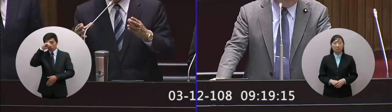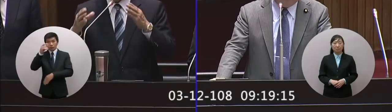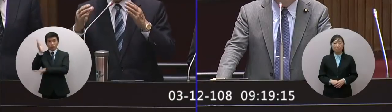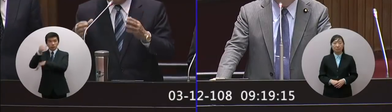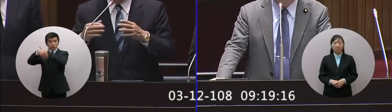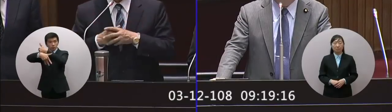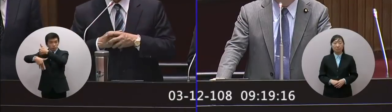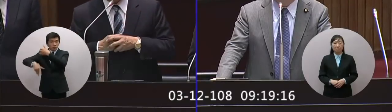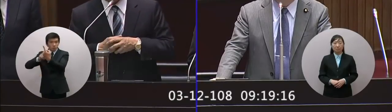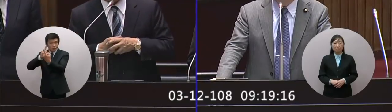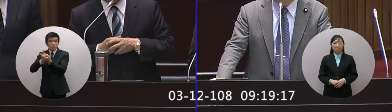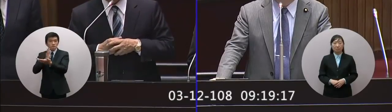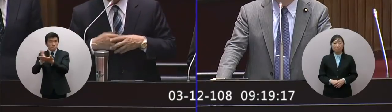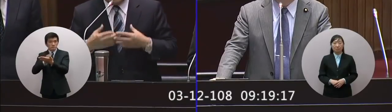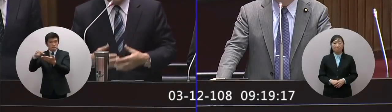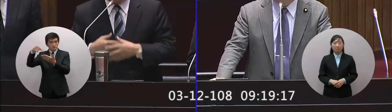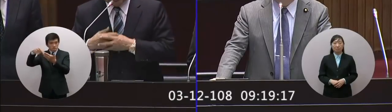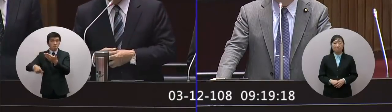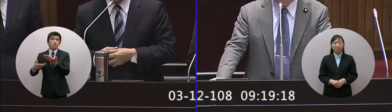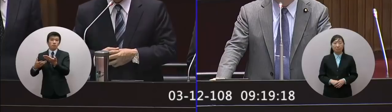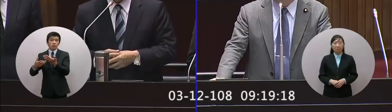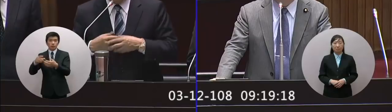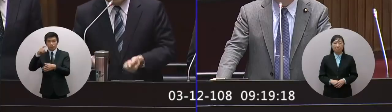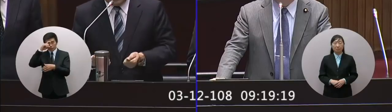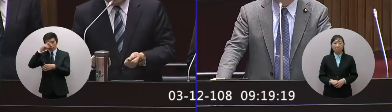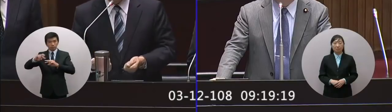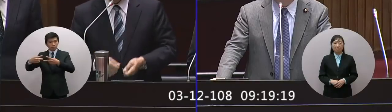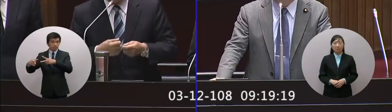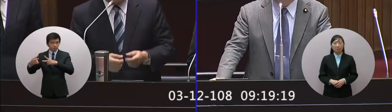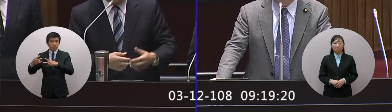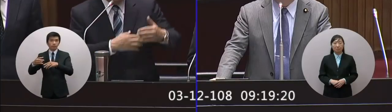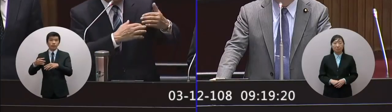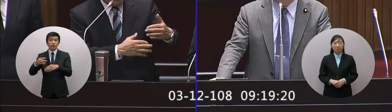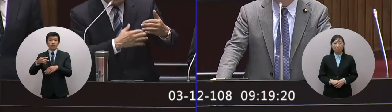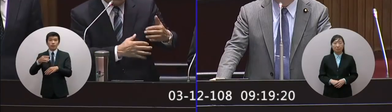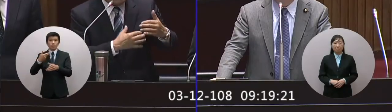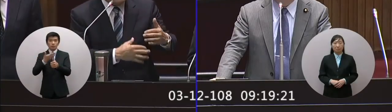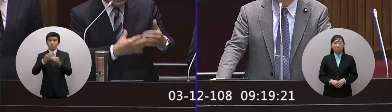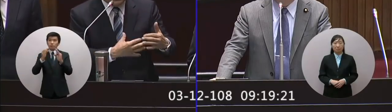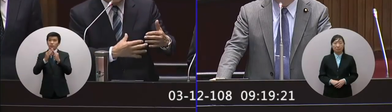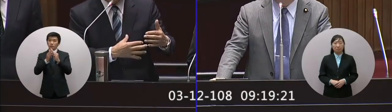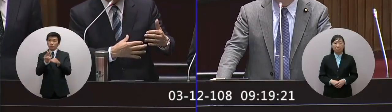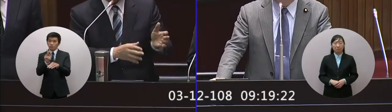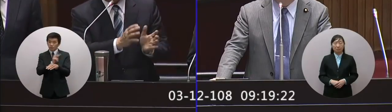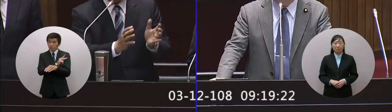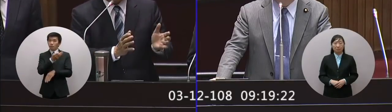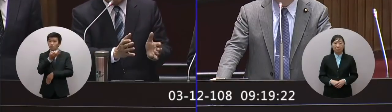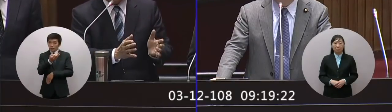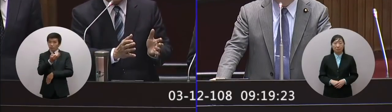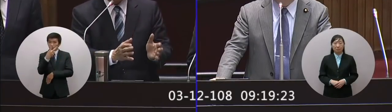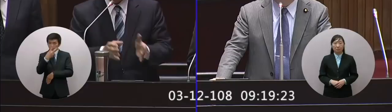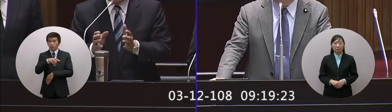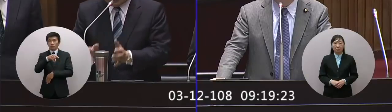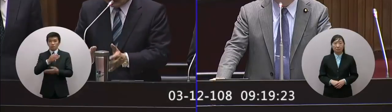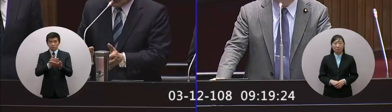相关的考核办法，来鼓励银行从放款金额来做